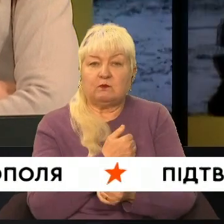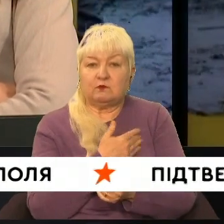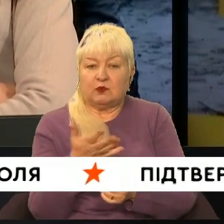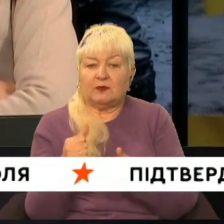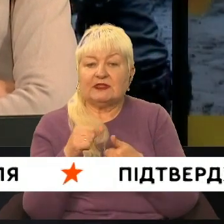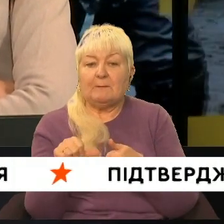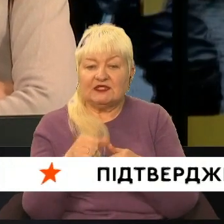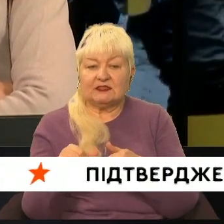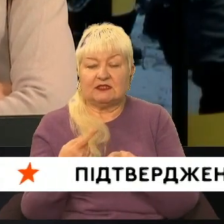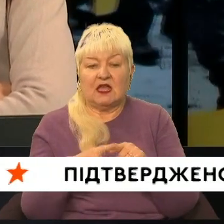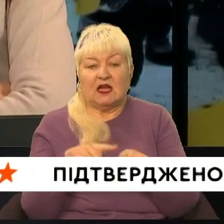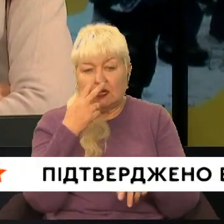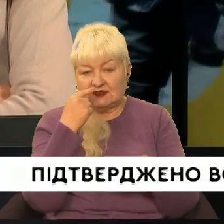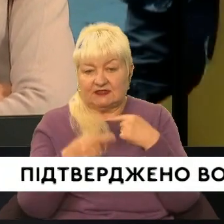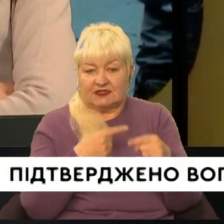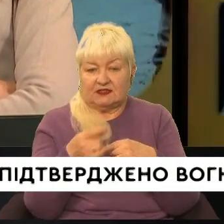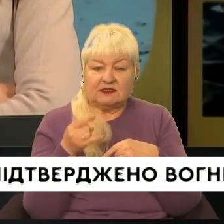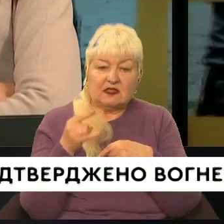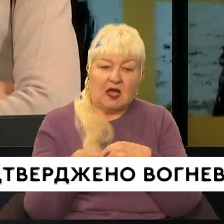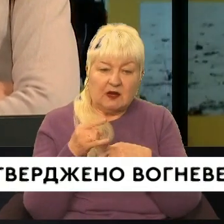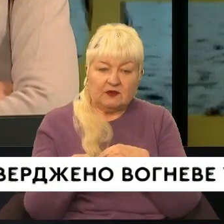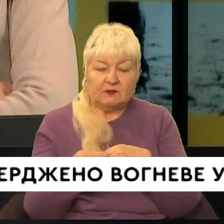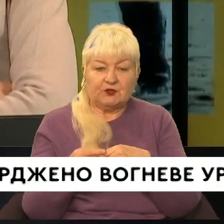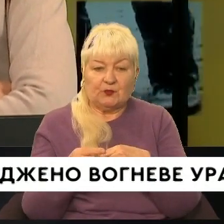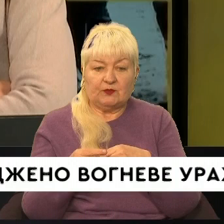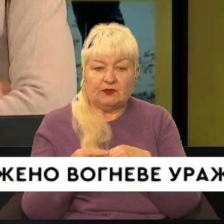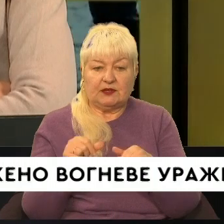А бензин – це у нас традиційно автомобільне пальне.